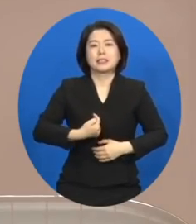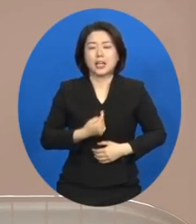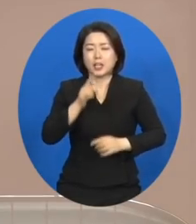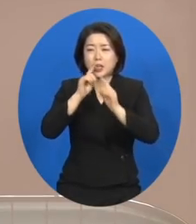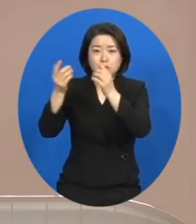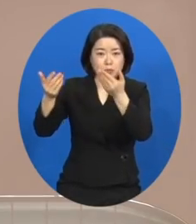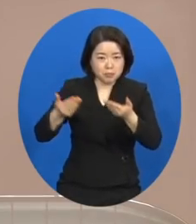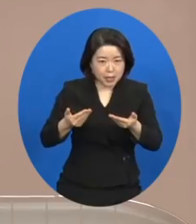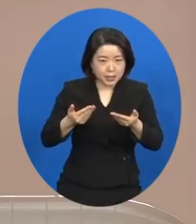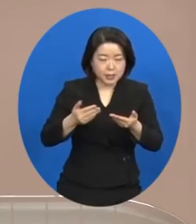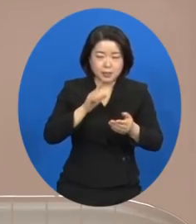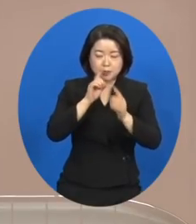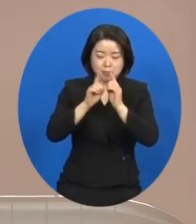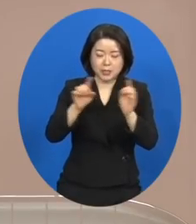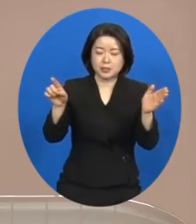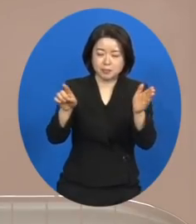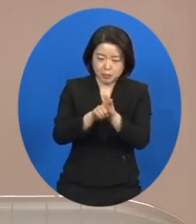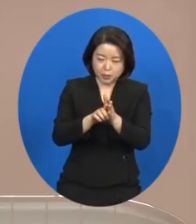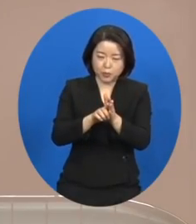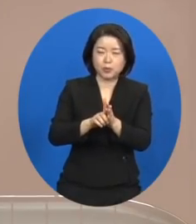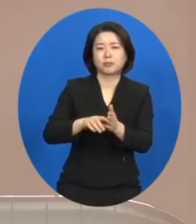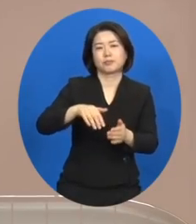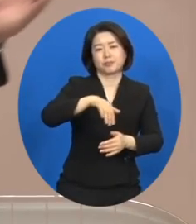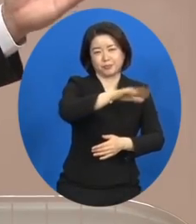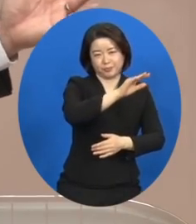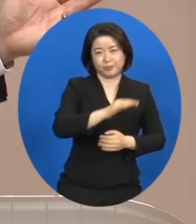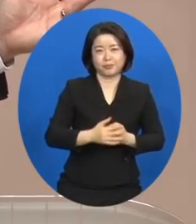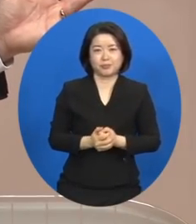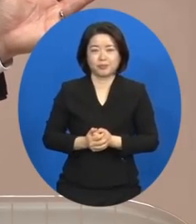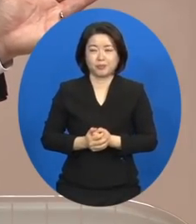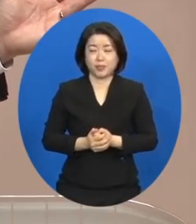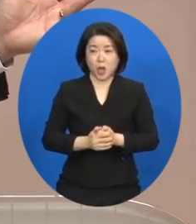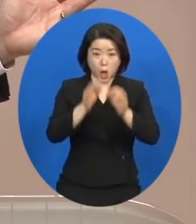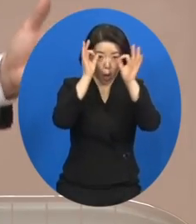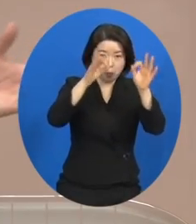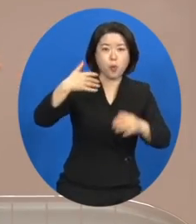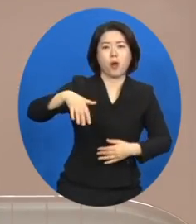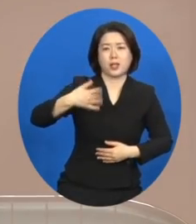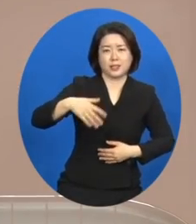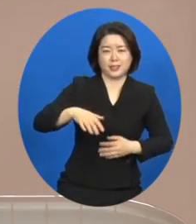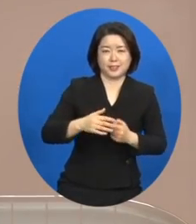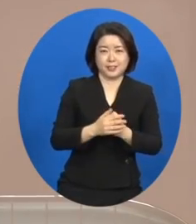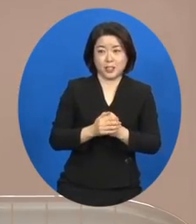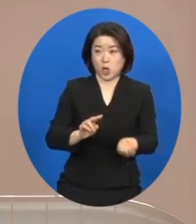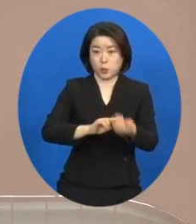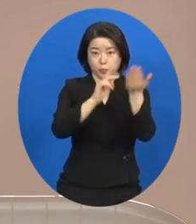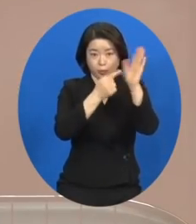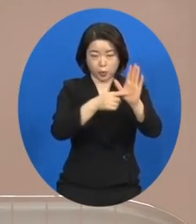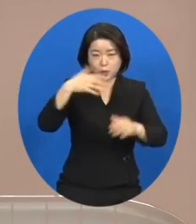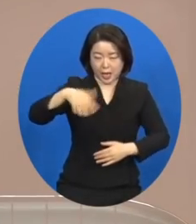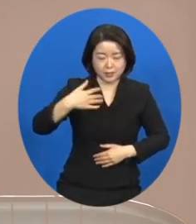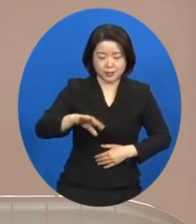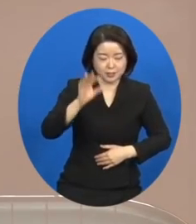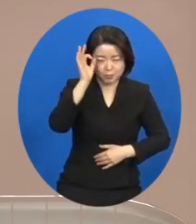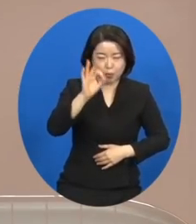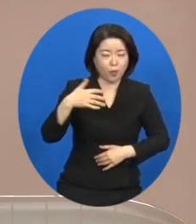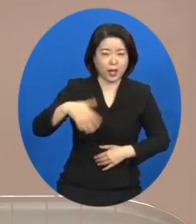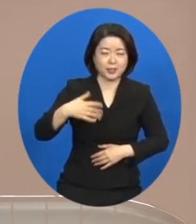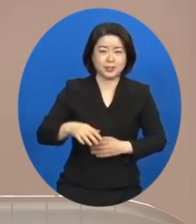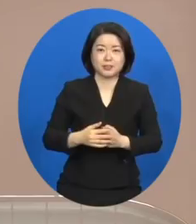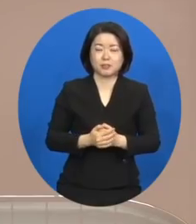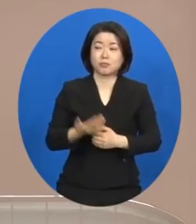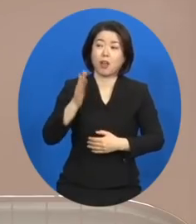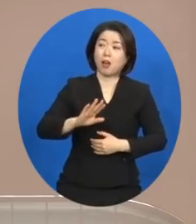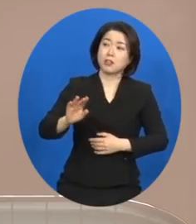믿고 떠나갔다는 거예요. 아직 보지 못했어요. 표정을 보지 못했습니다. 그러나